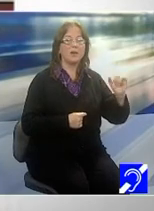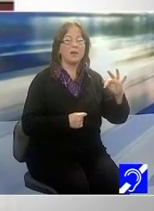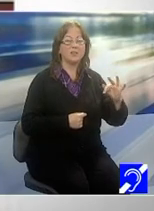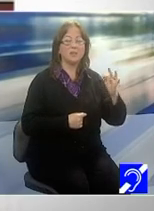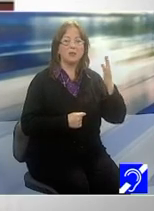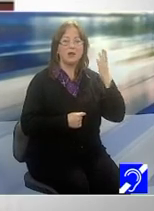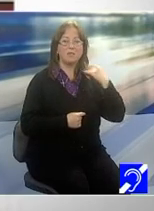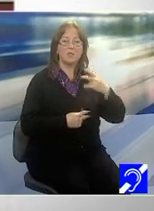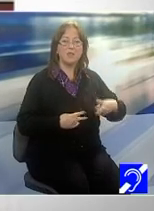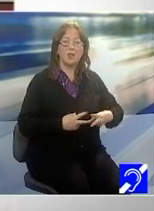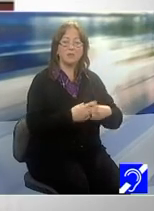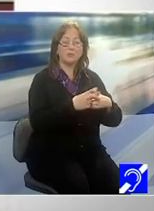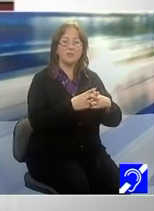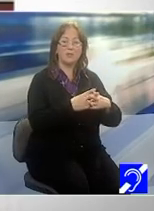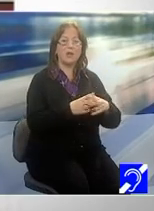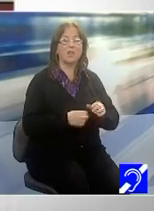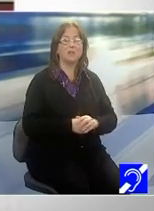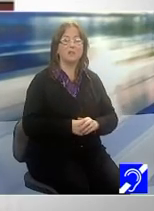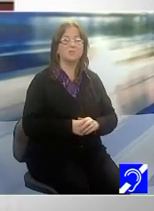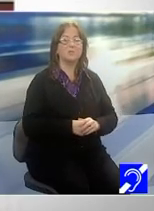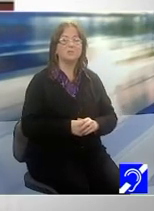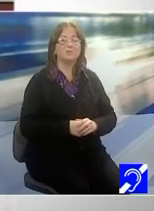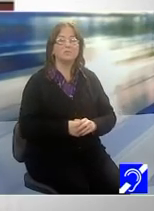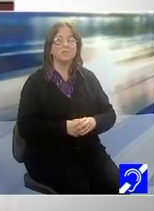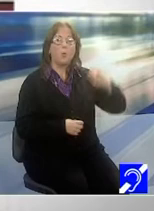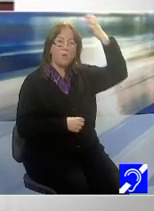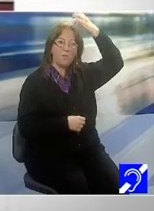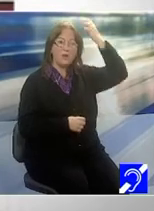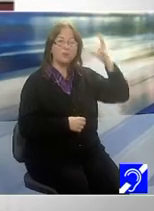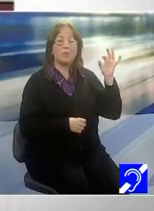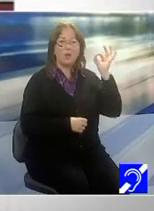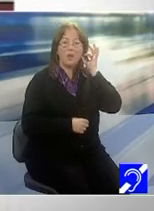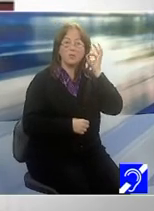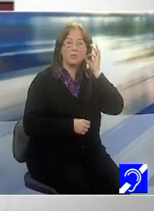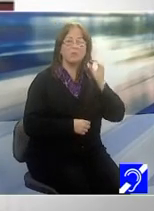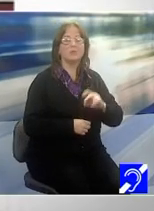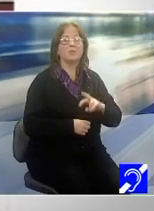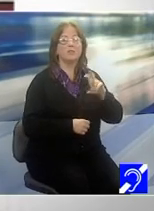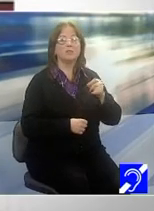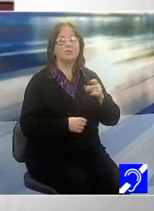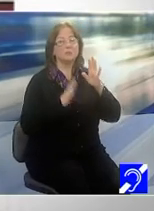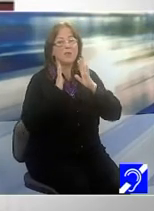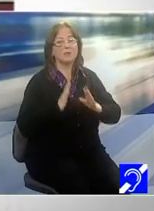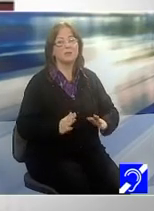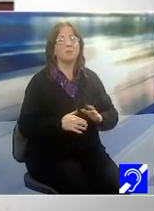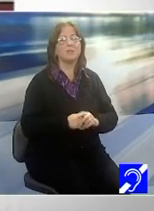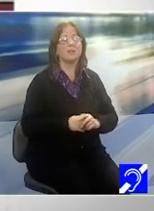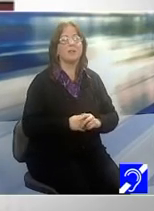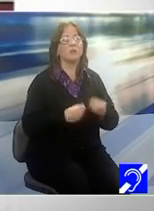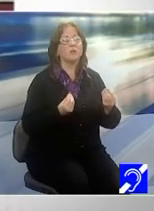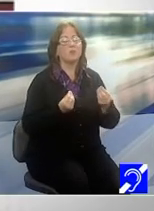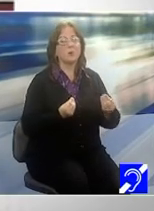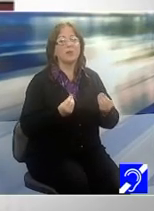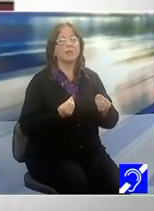că guvernul a ascultat și va respecta și doleanțele celorlalți. Mă refer aici